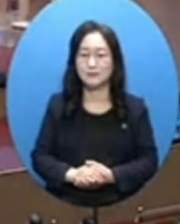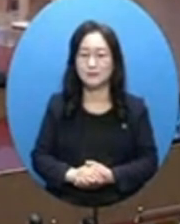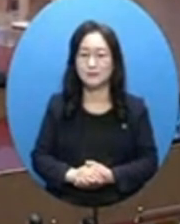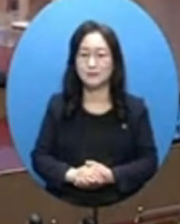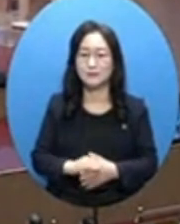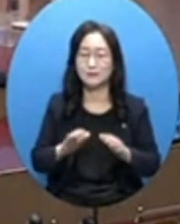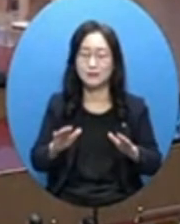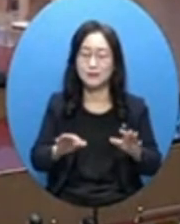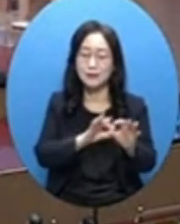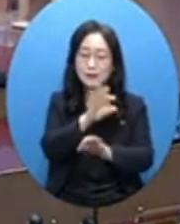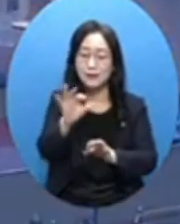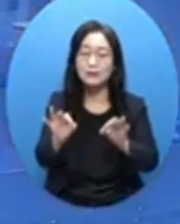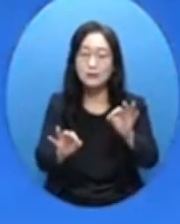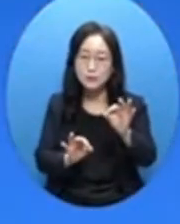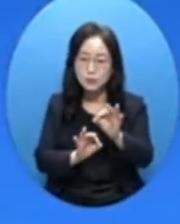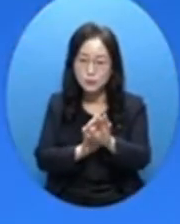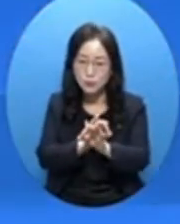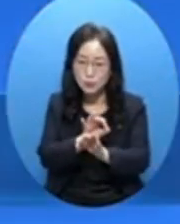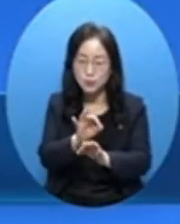아무리 경제적으로